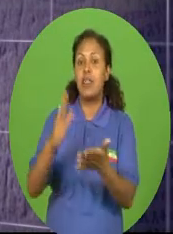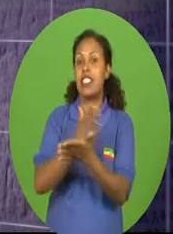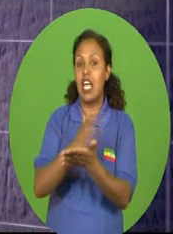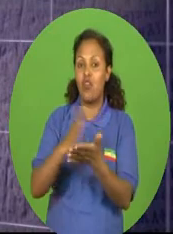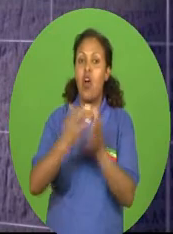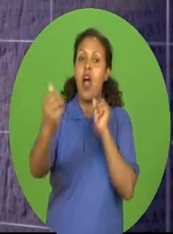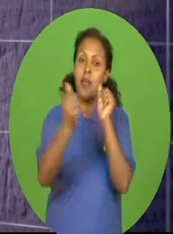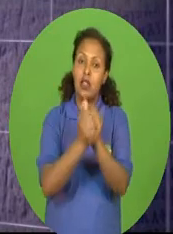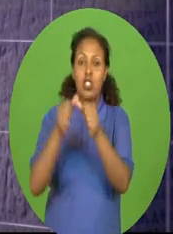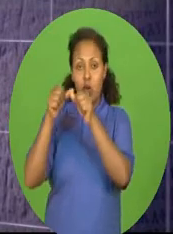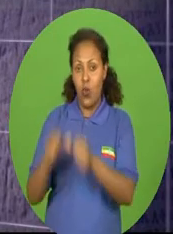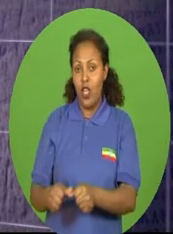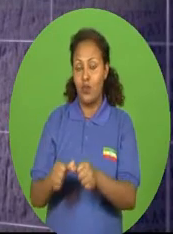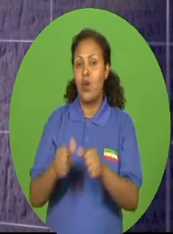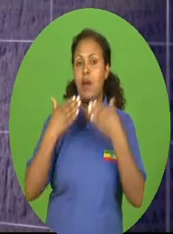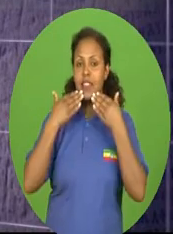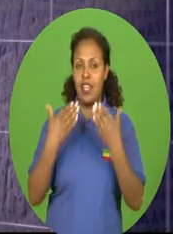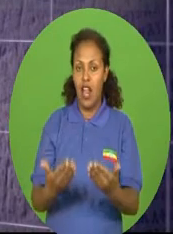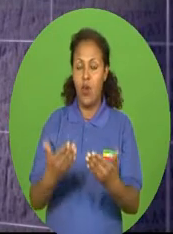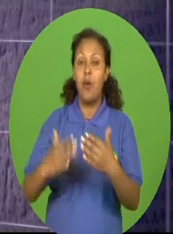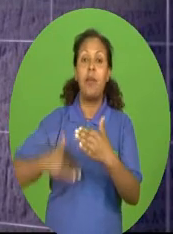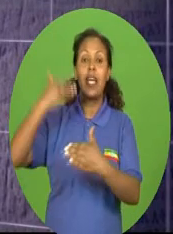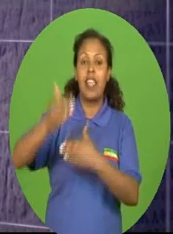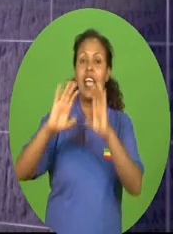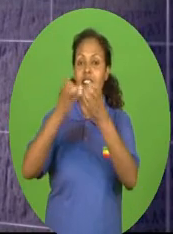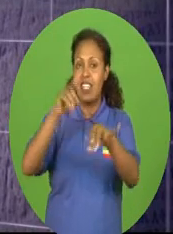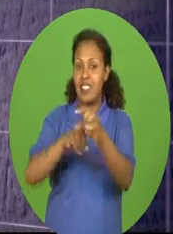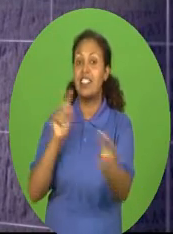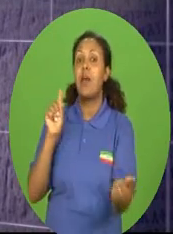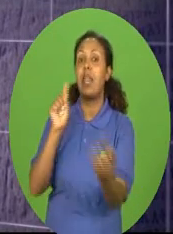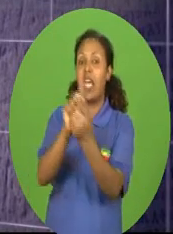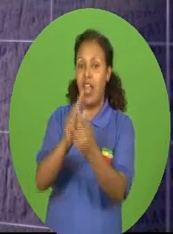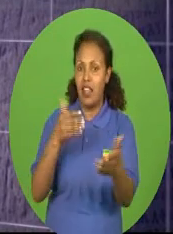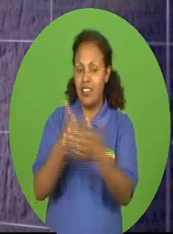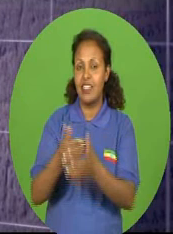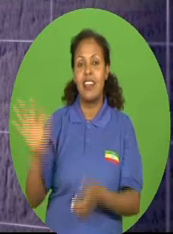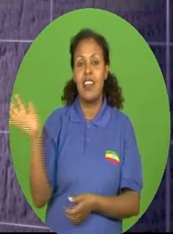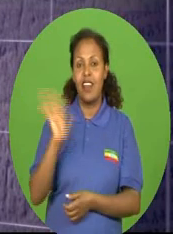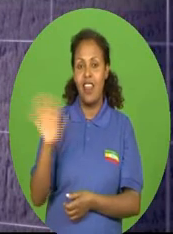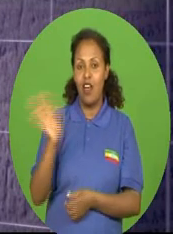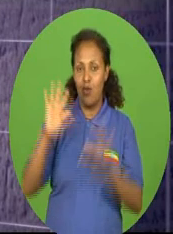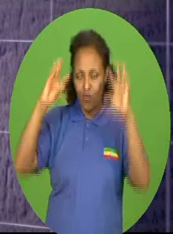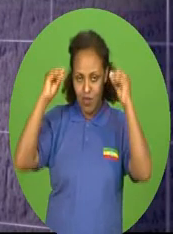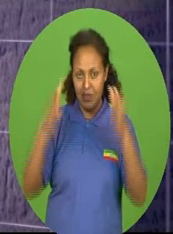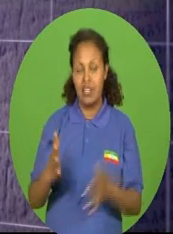እስካሁን ድረስ በተሳትፎ አብራችሁን ስለቆያችሁ አመሰግናለሁ። በቀጣዩ ክፍለ ጊዜ እስክንገናኝ